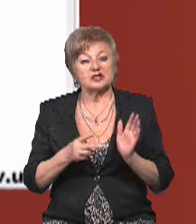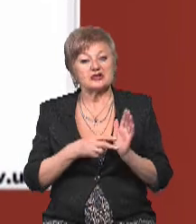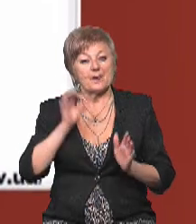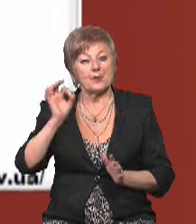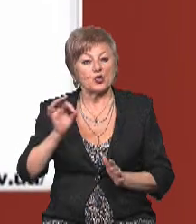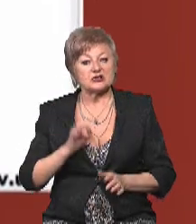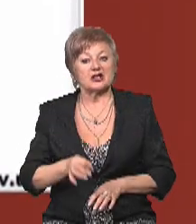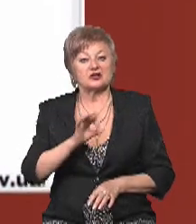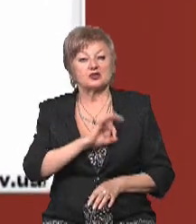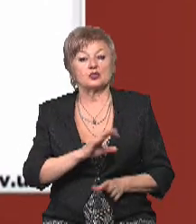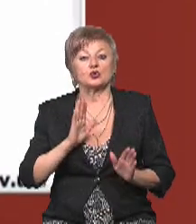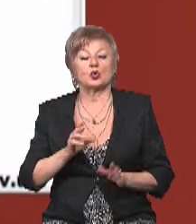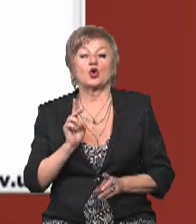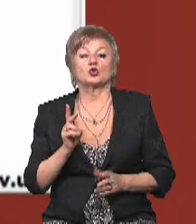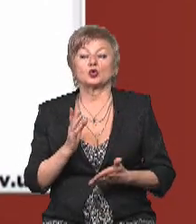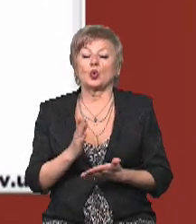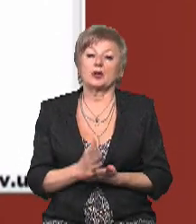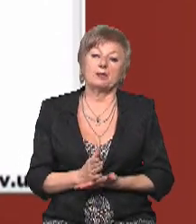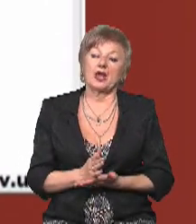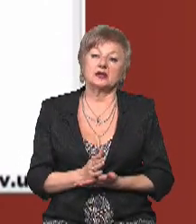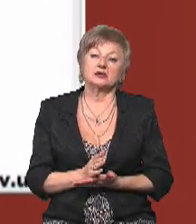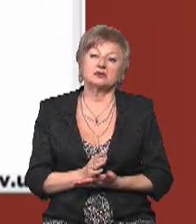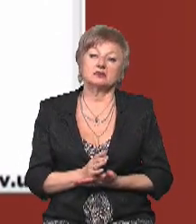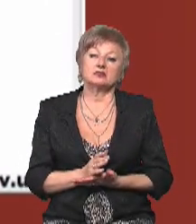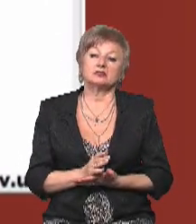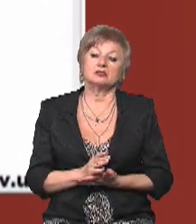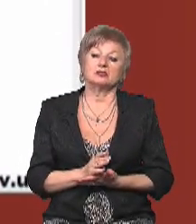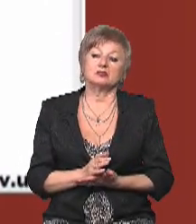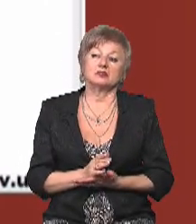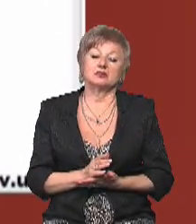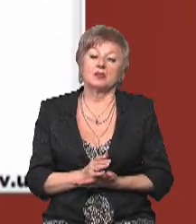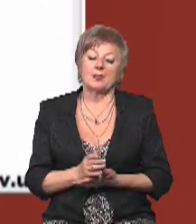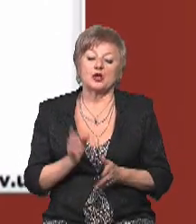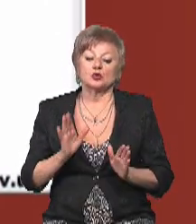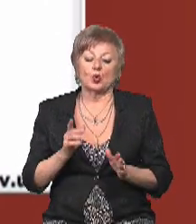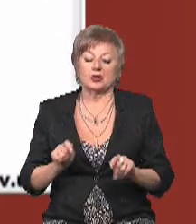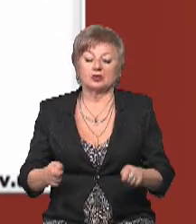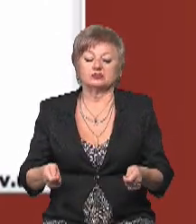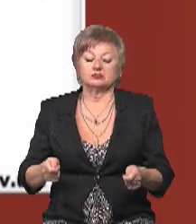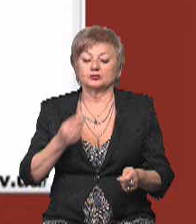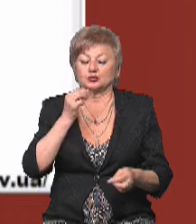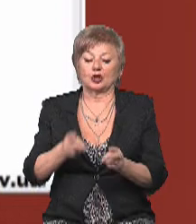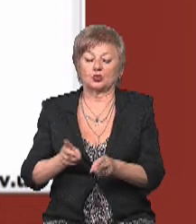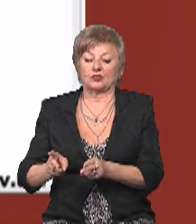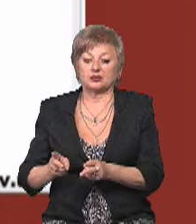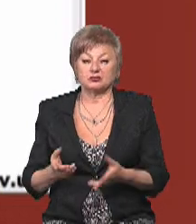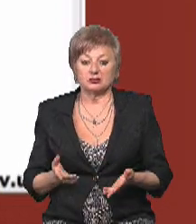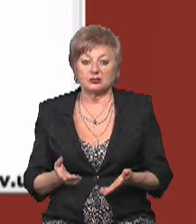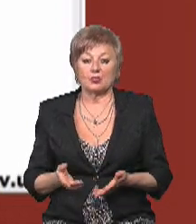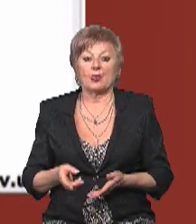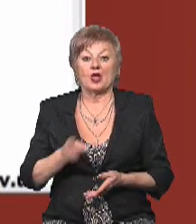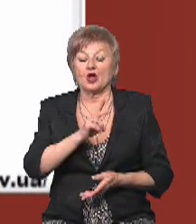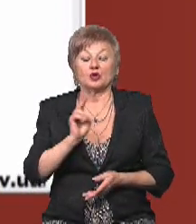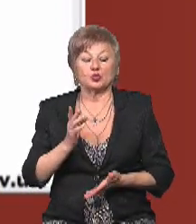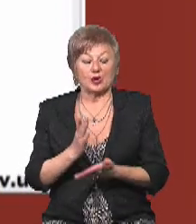використовують лише ті, хто має тільки плити газові. От, і ми бачимо тут, хто має